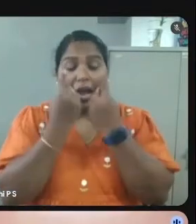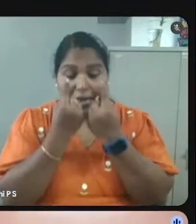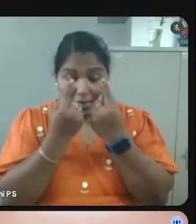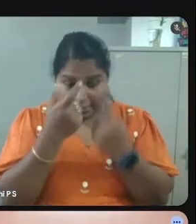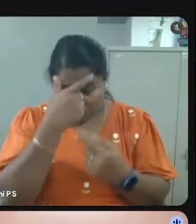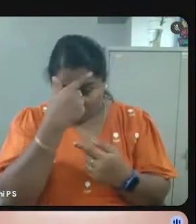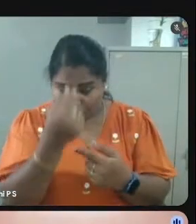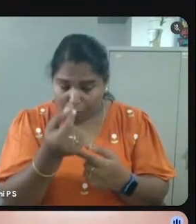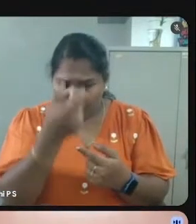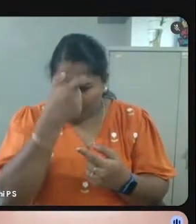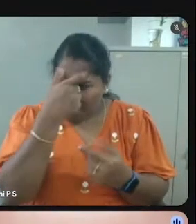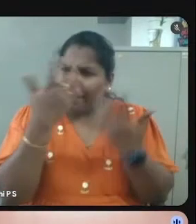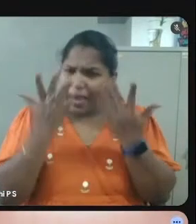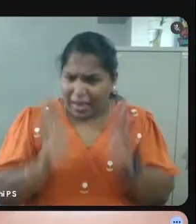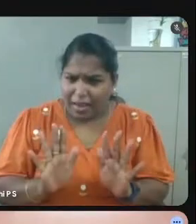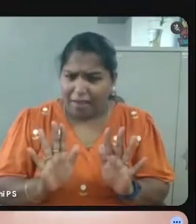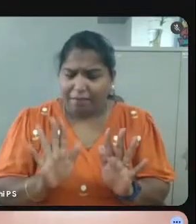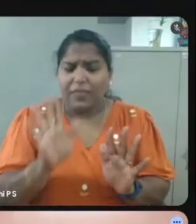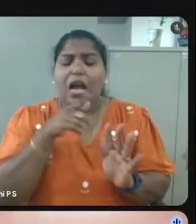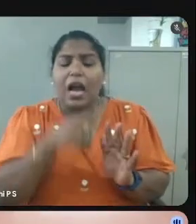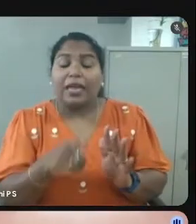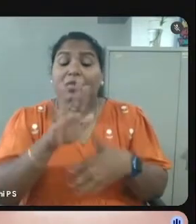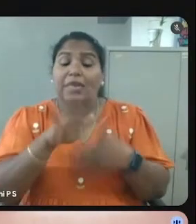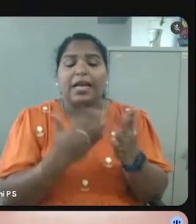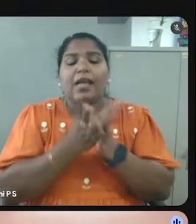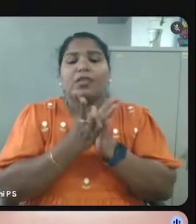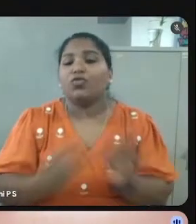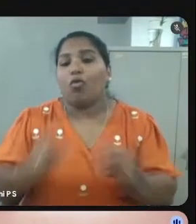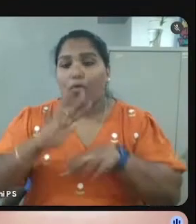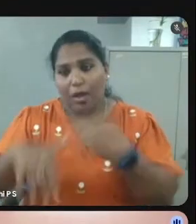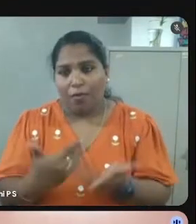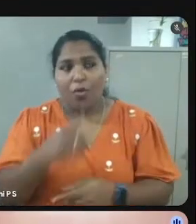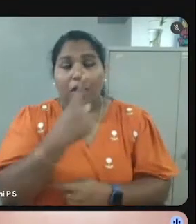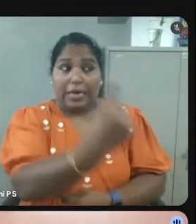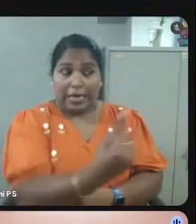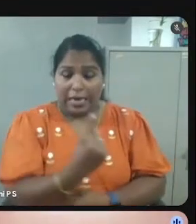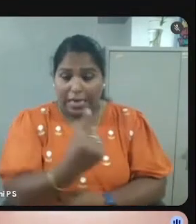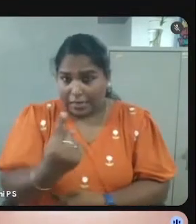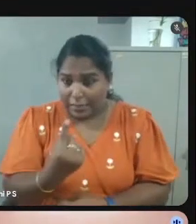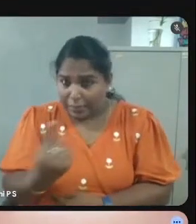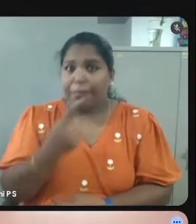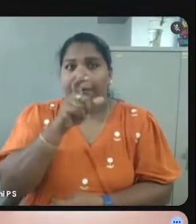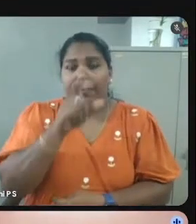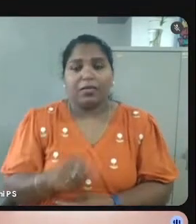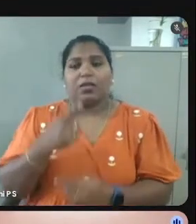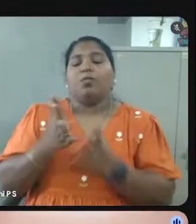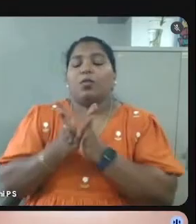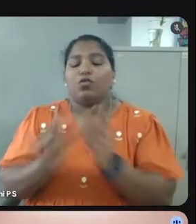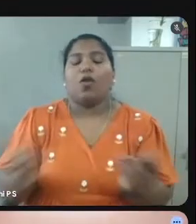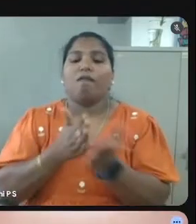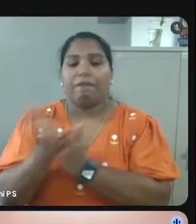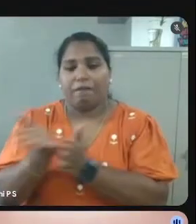സ്റ്റേറ്റ്മെന്റ് ചെയ്ത് ഒരു ഇന്റർവെൻഷൻ പ്ലാൻ ഉണ്ടാക്കും. ഒരു വ്യക്തിക്കും പ്രത്യേകമായിട്ട് ഒരു ഇന്റർവെൻഷൻ പ്ലാൻ ഉണ്ടാക്കും.